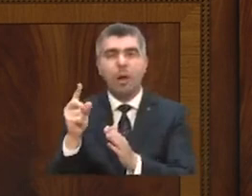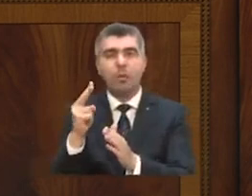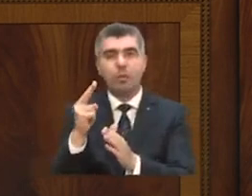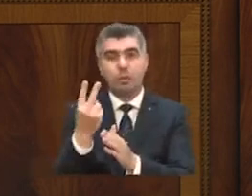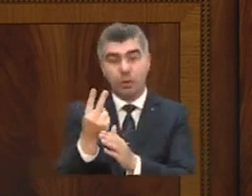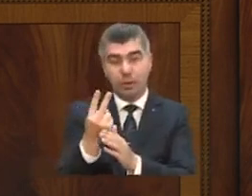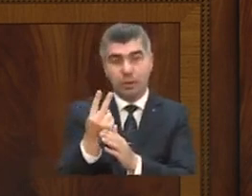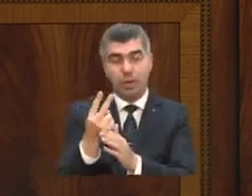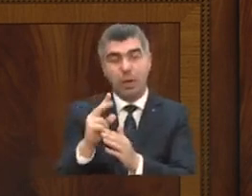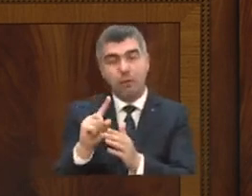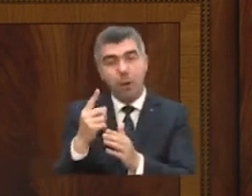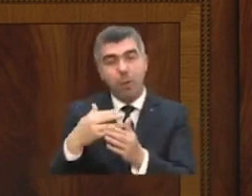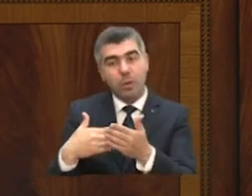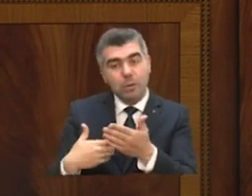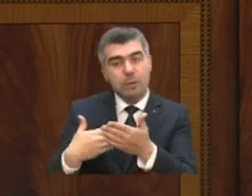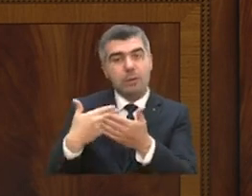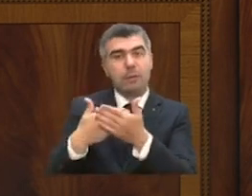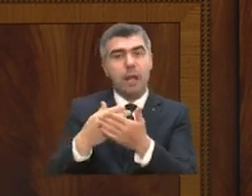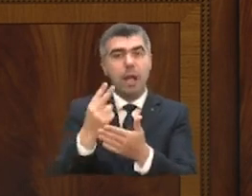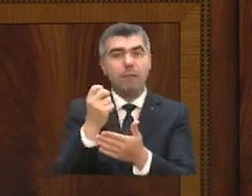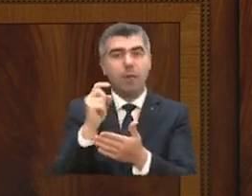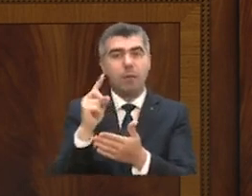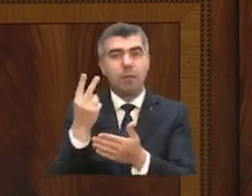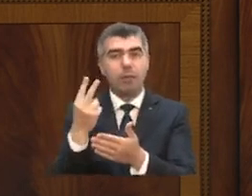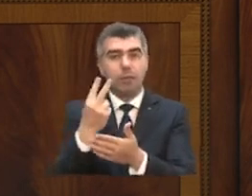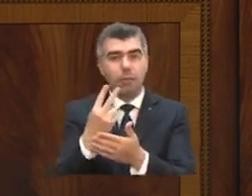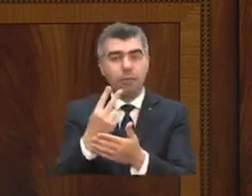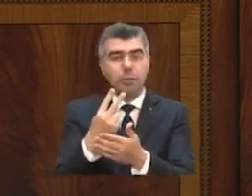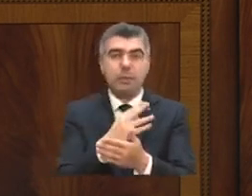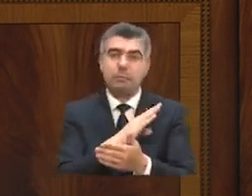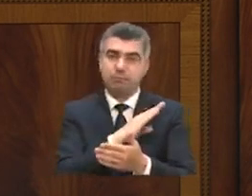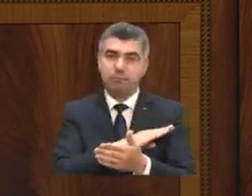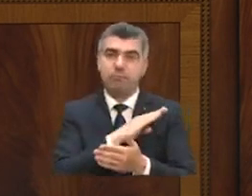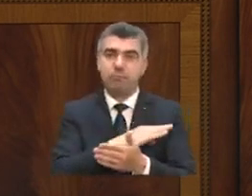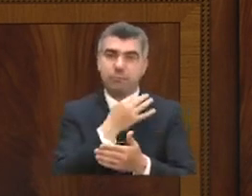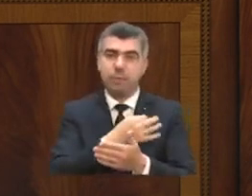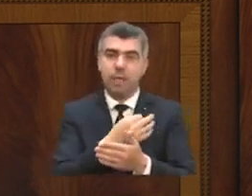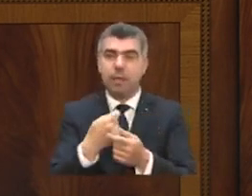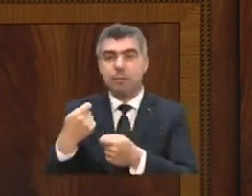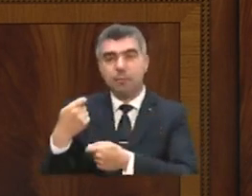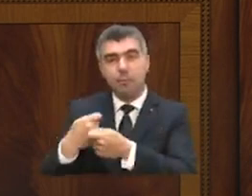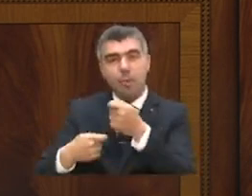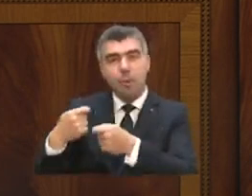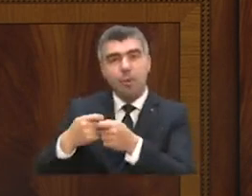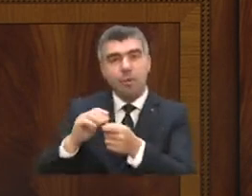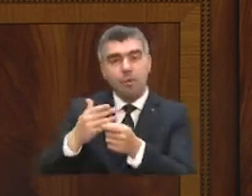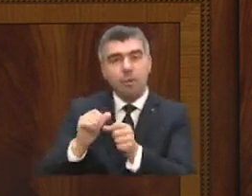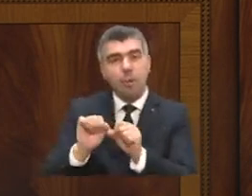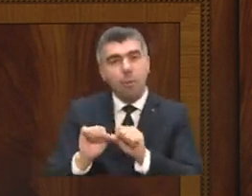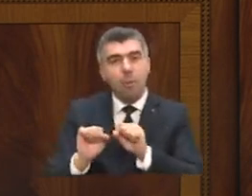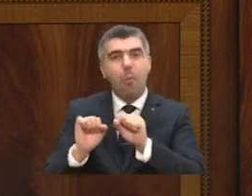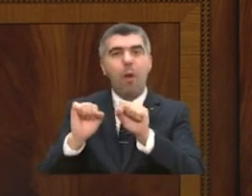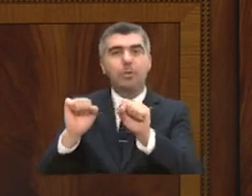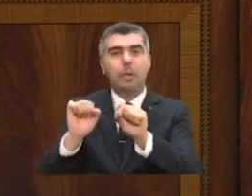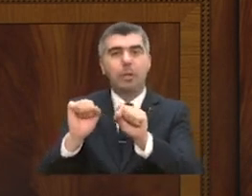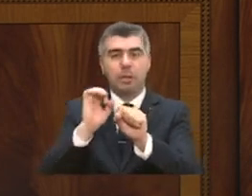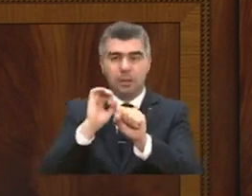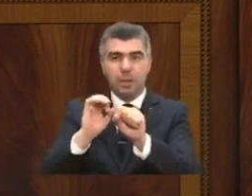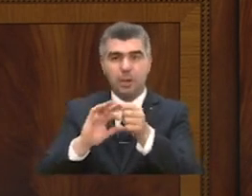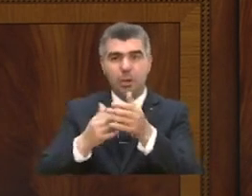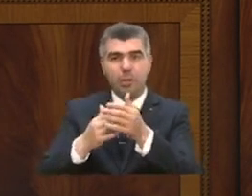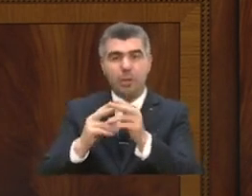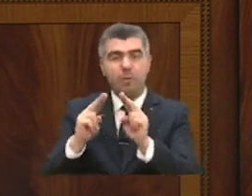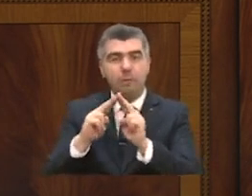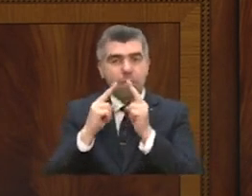2021 وبداية سنة 2022 صمود اقتصادنا الوطني في مواجهة هذه الظرفية